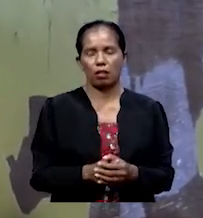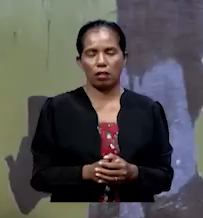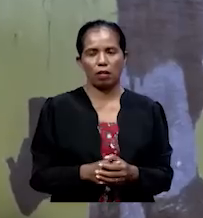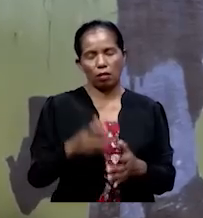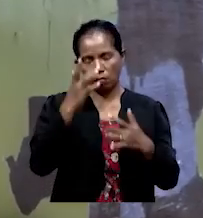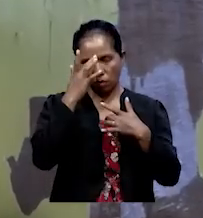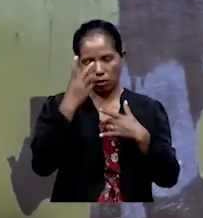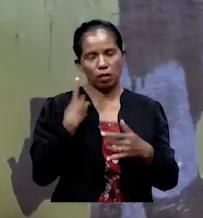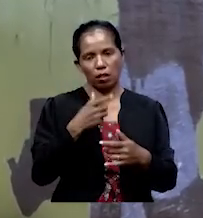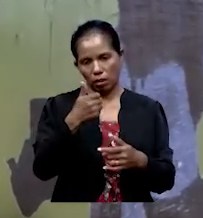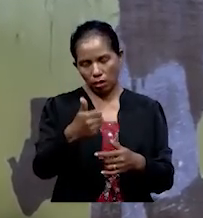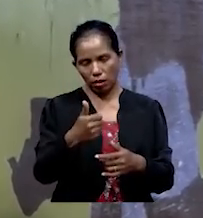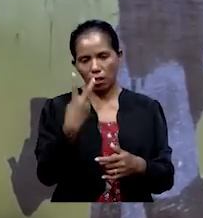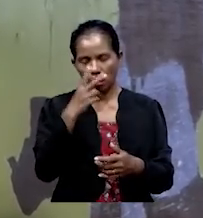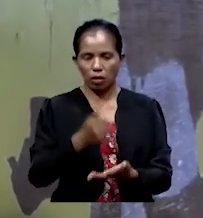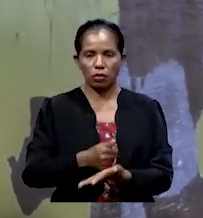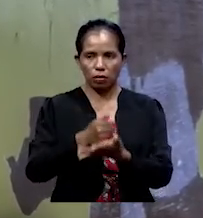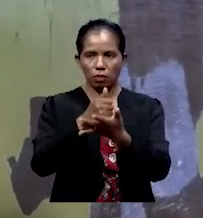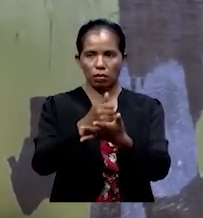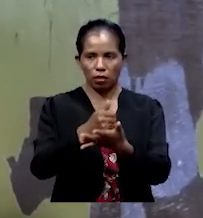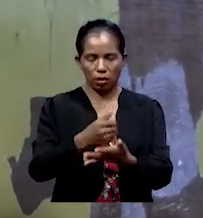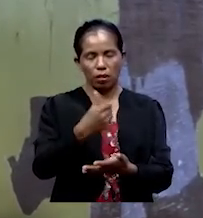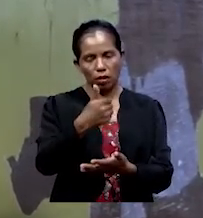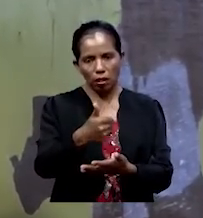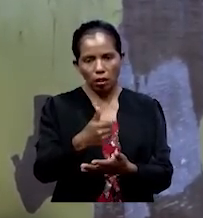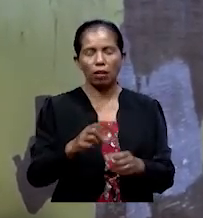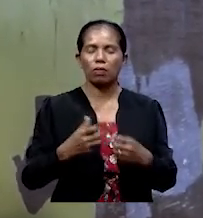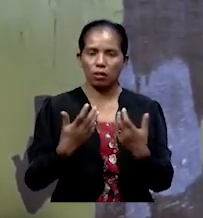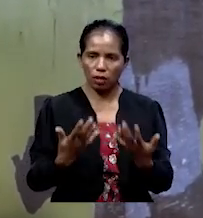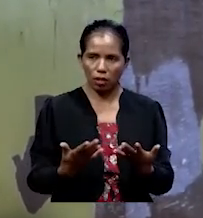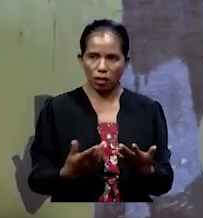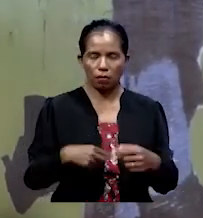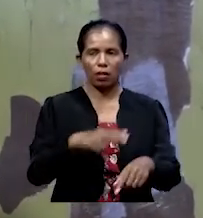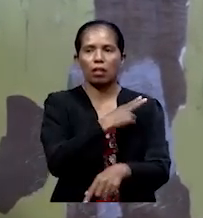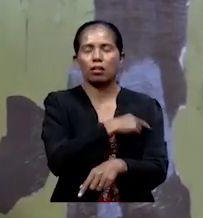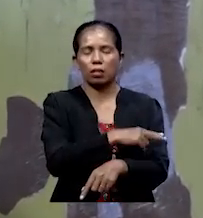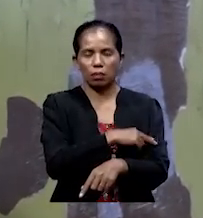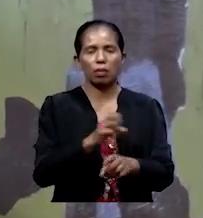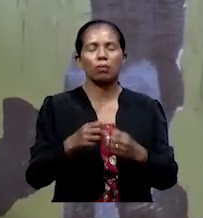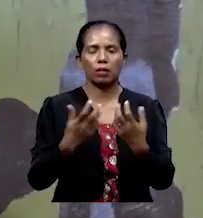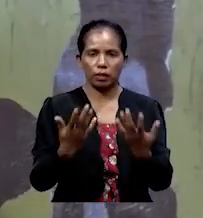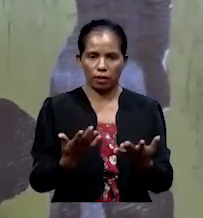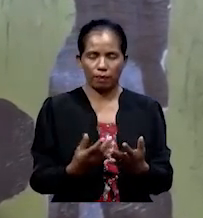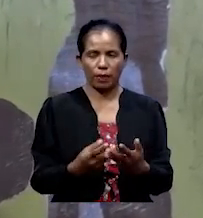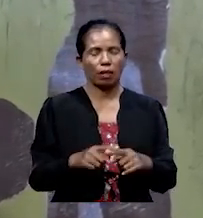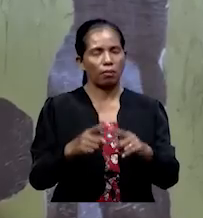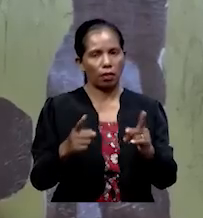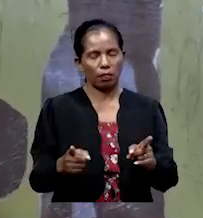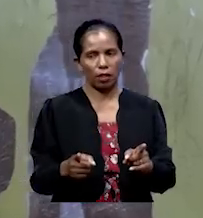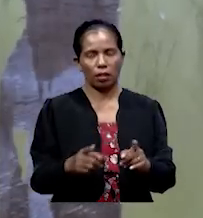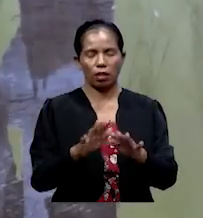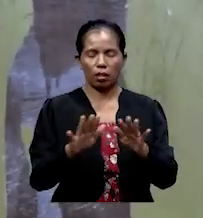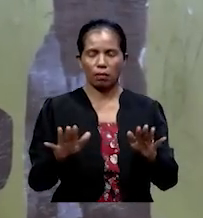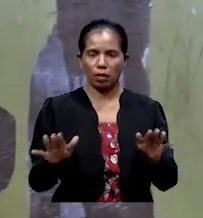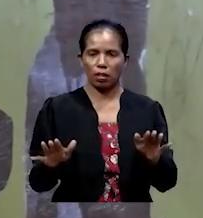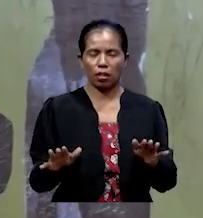sansa ne, di akala ansa ita mai hari de, yang di akuituan ga, nusa ga, wimba hospital nusa. Mas labar kan sana lakli ur mora